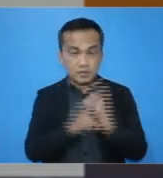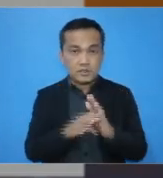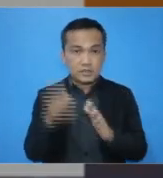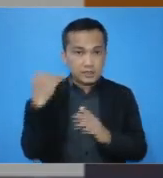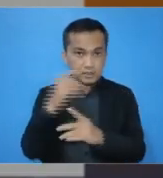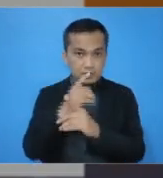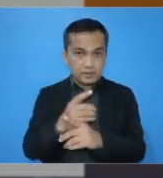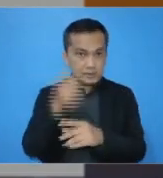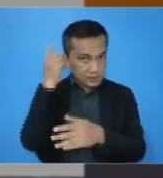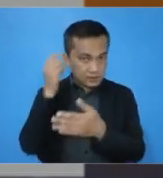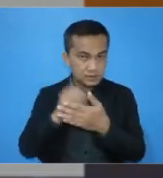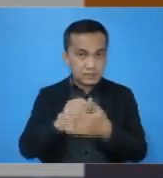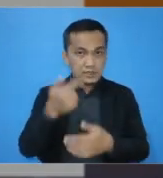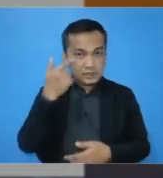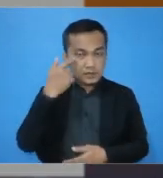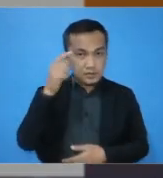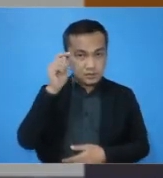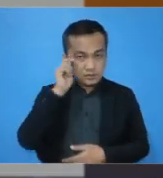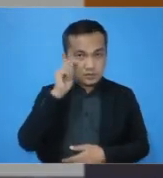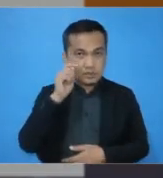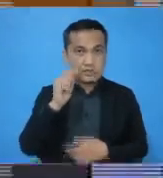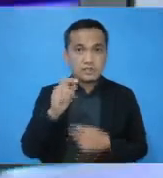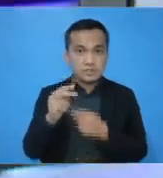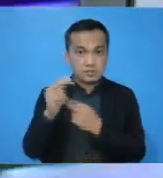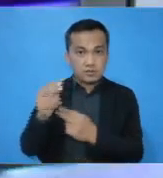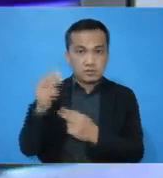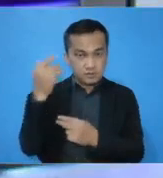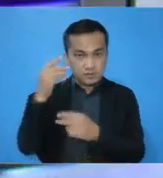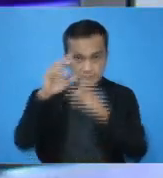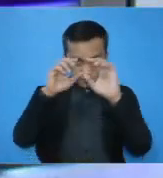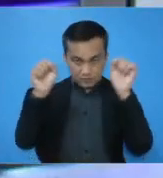sa pagkapangulo noong 2010 pero natalo.